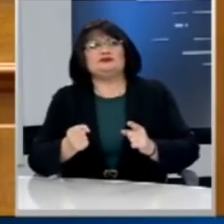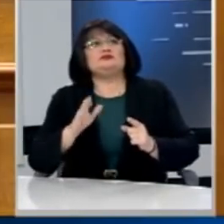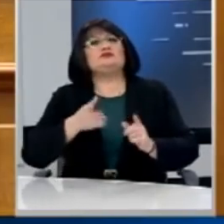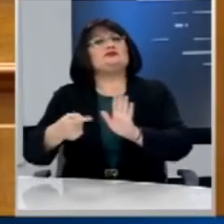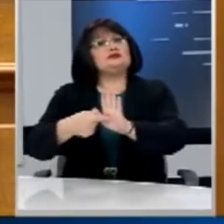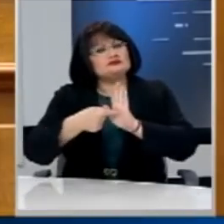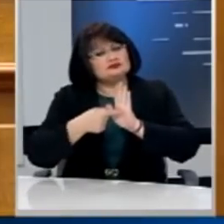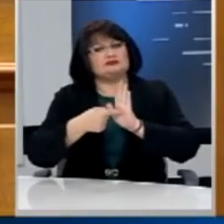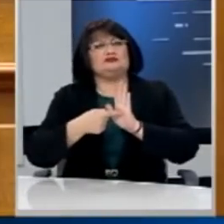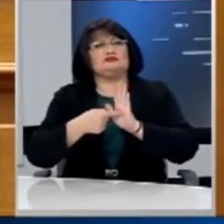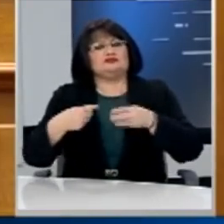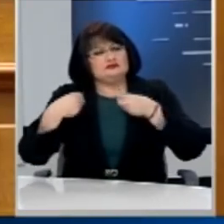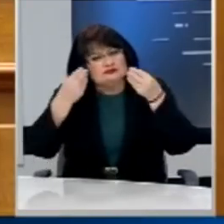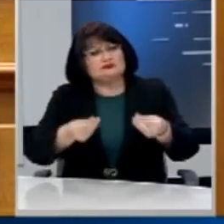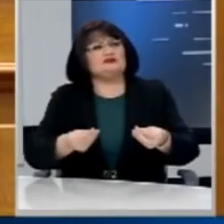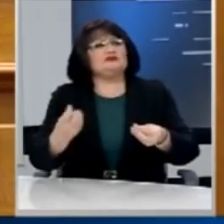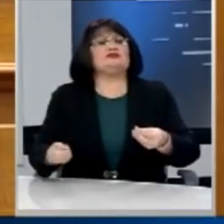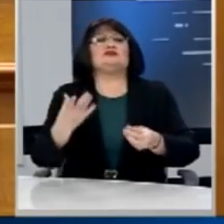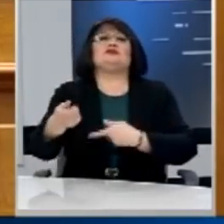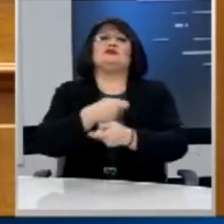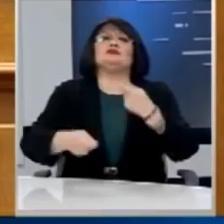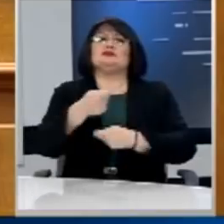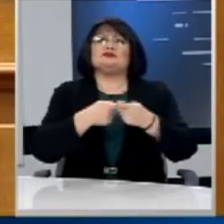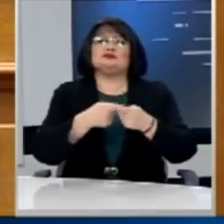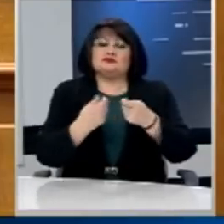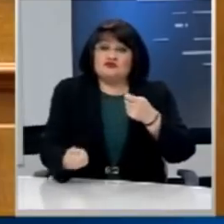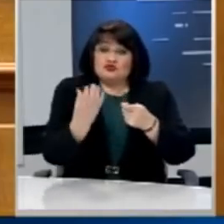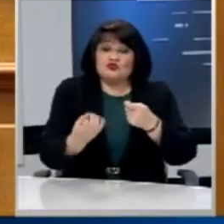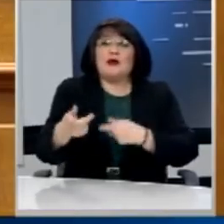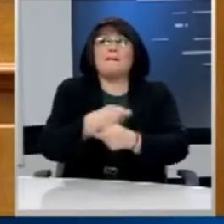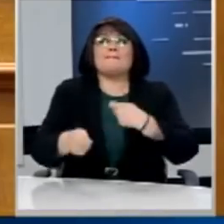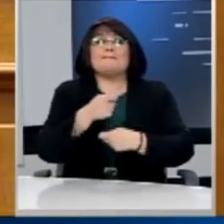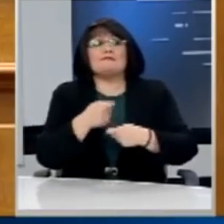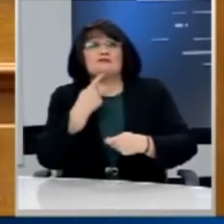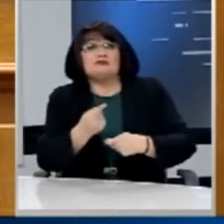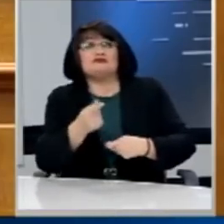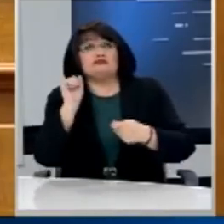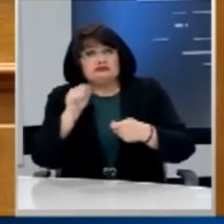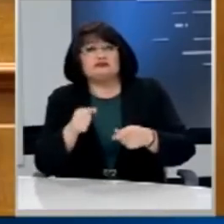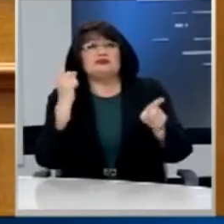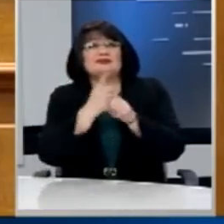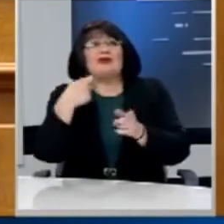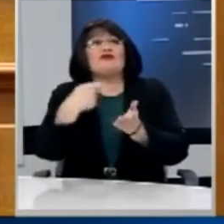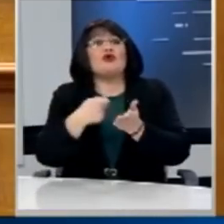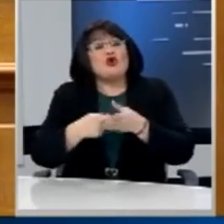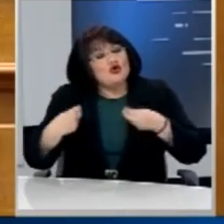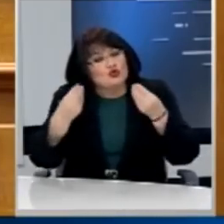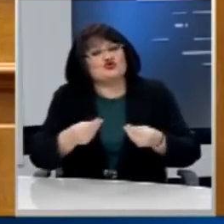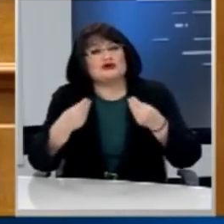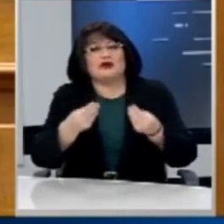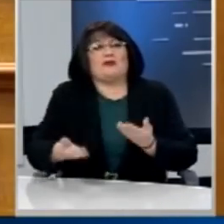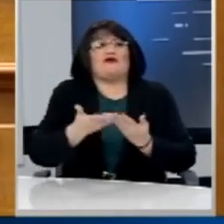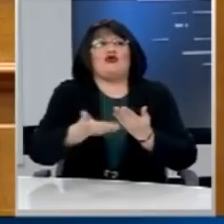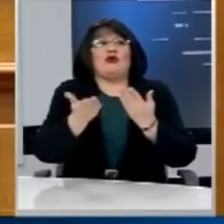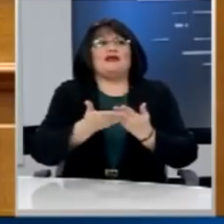δίνει στις νέες επιχειρήσεις, στις νεοσύστασες επιχειρήσεις, αυτές που εμείς επιβραβεύουμε με ειδικά φορολογικά κίνητρα,